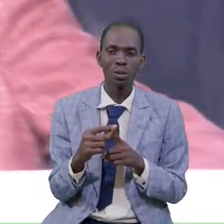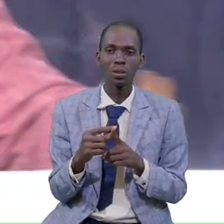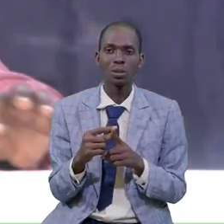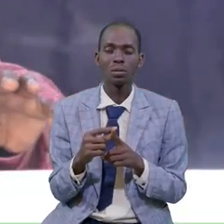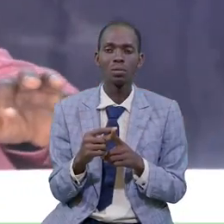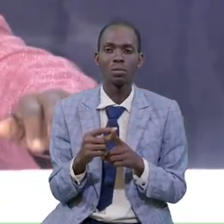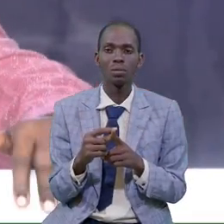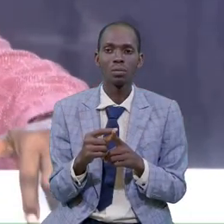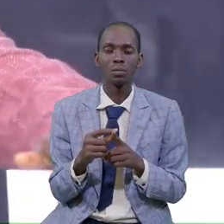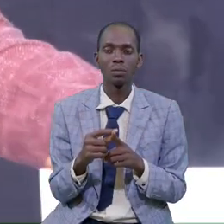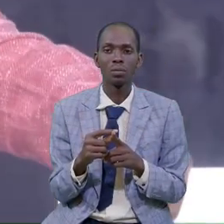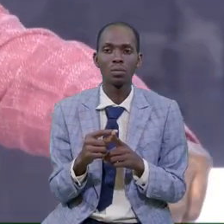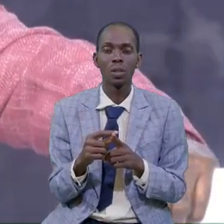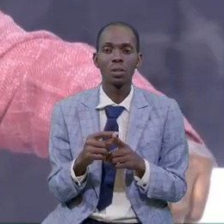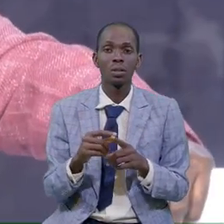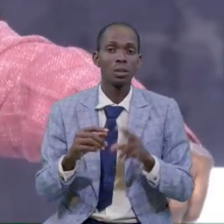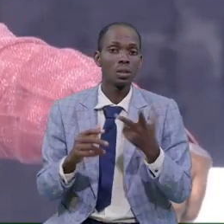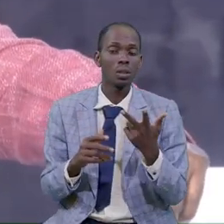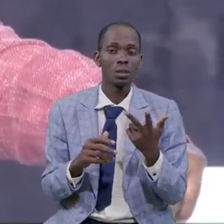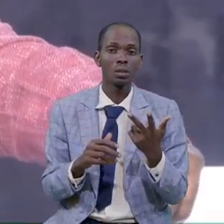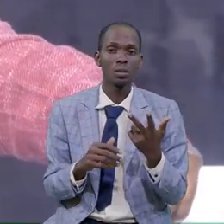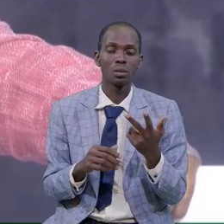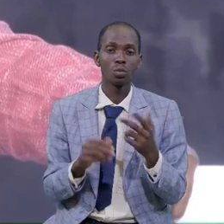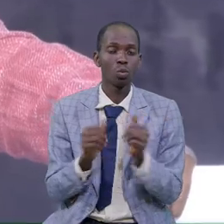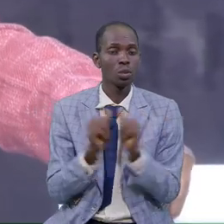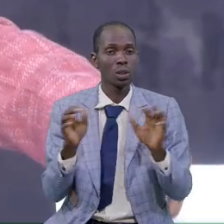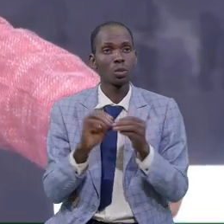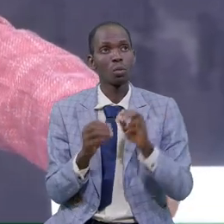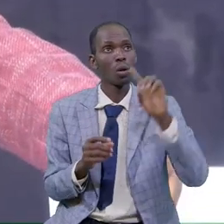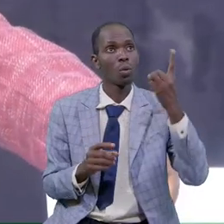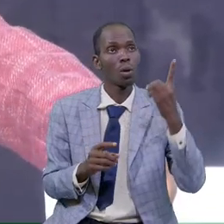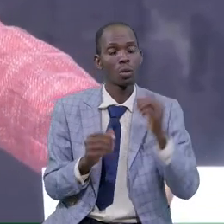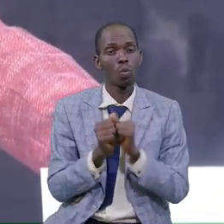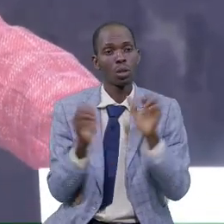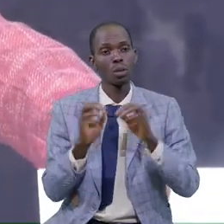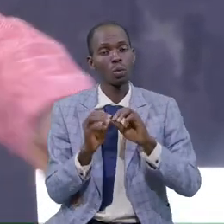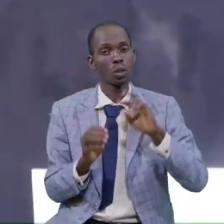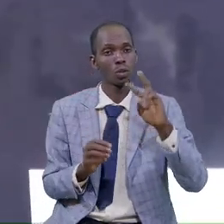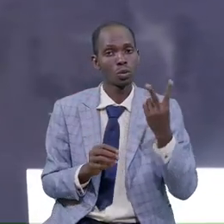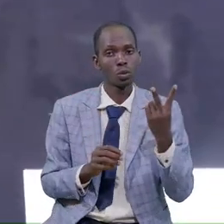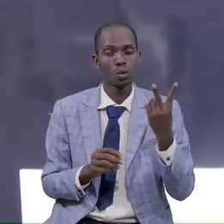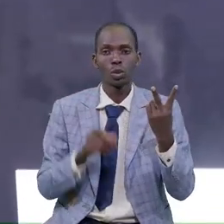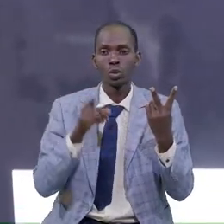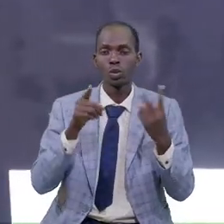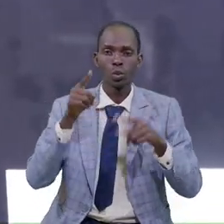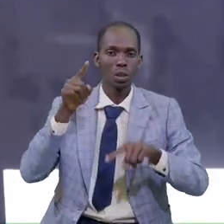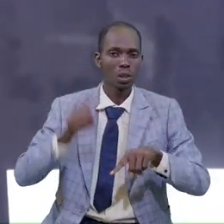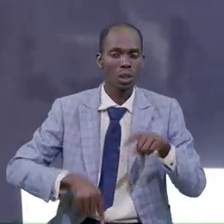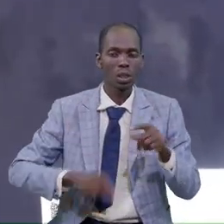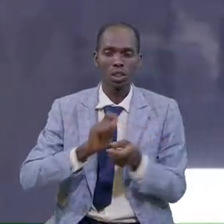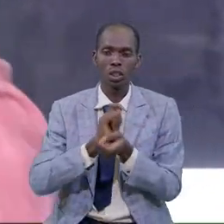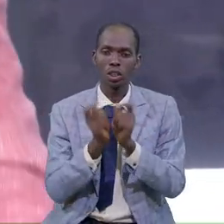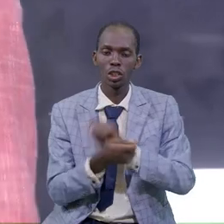maintenant. Et sans le premier et le deuxième, tu ne peux pas changer le